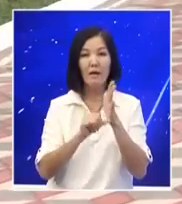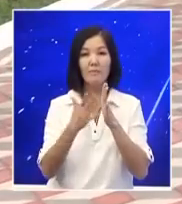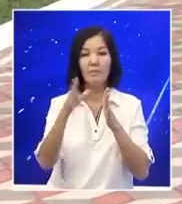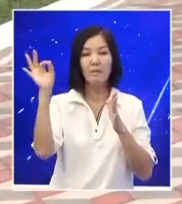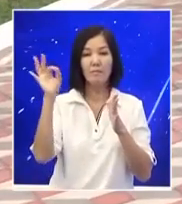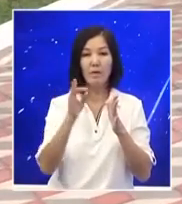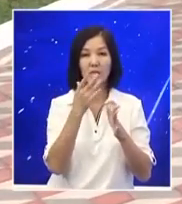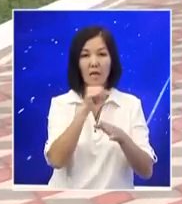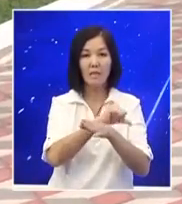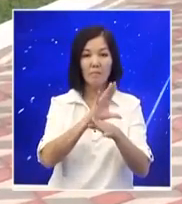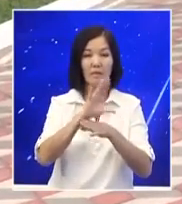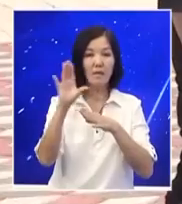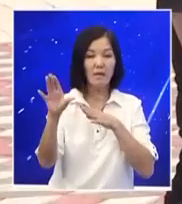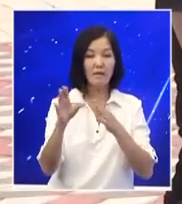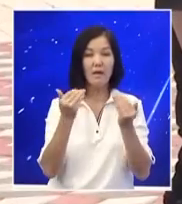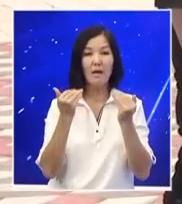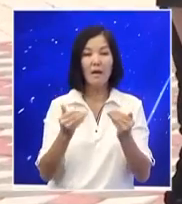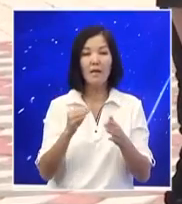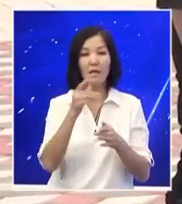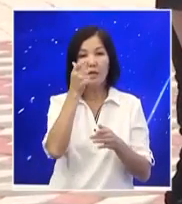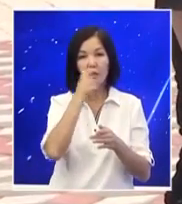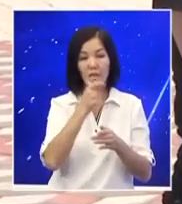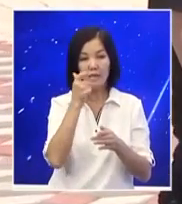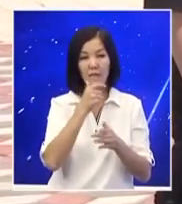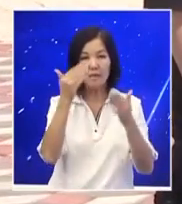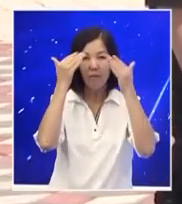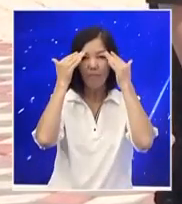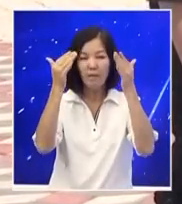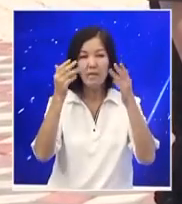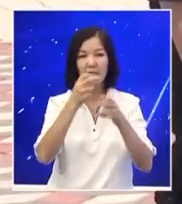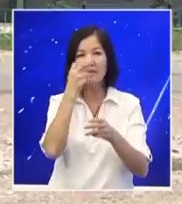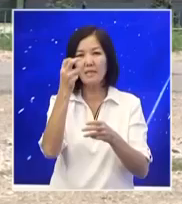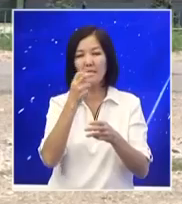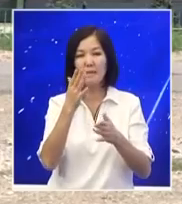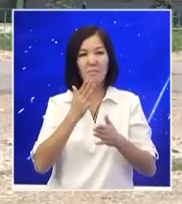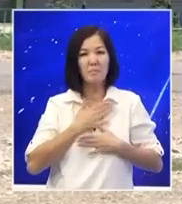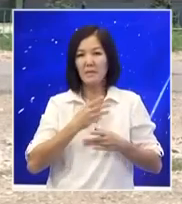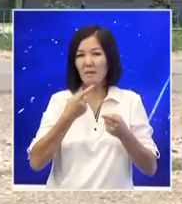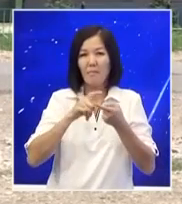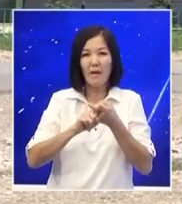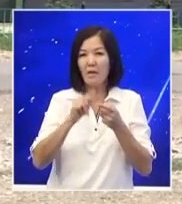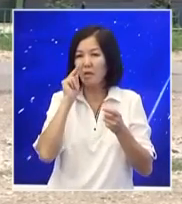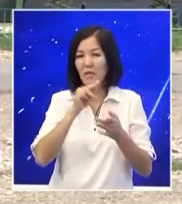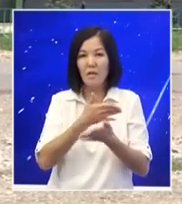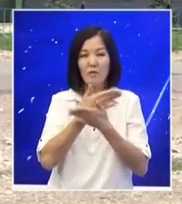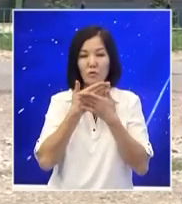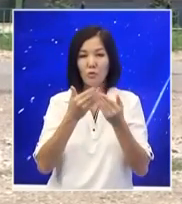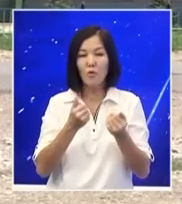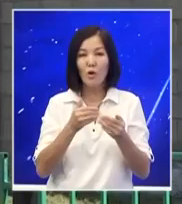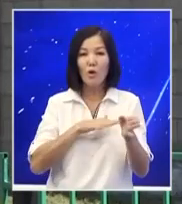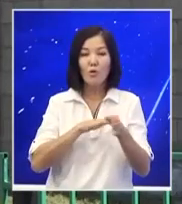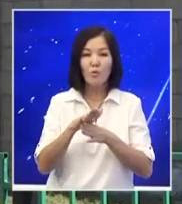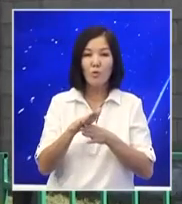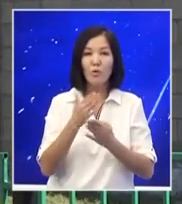65% экспортқа жіберіледі. Ал Жаркенттегі белгісіз күлімсі іске біздің қатысымыз жоқ. Енді оны